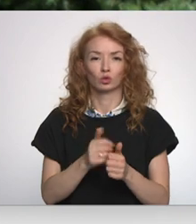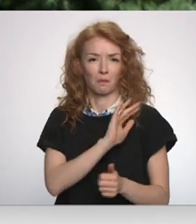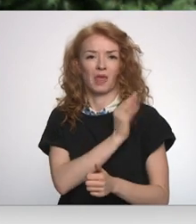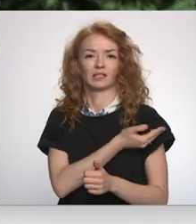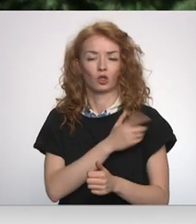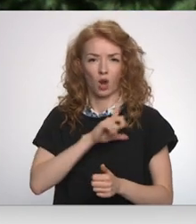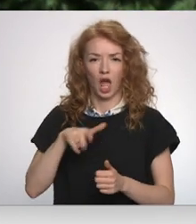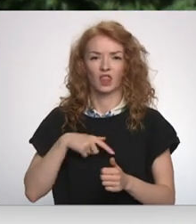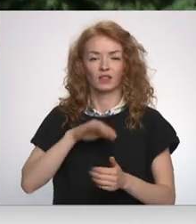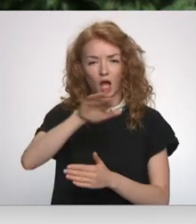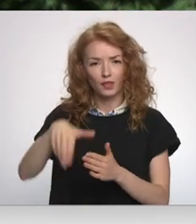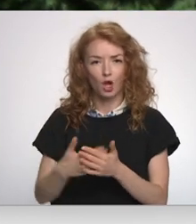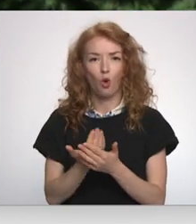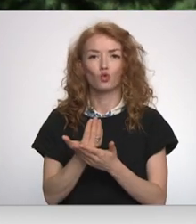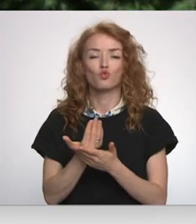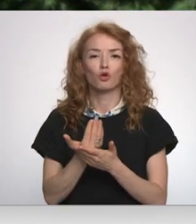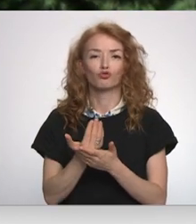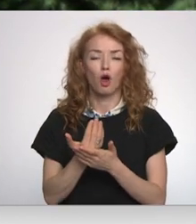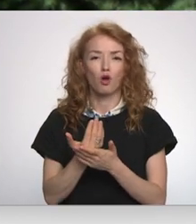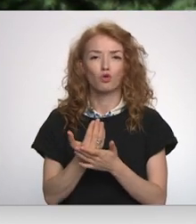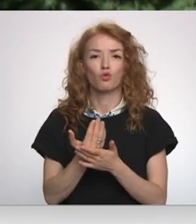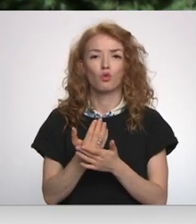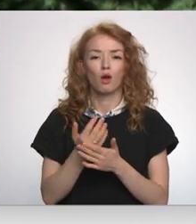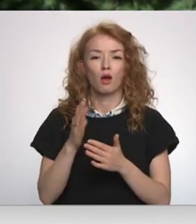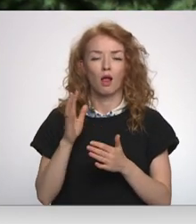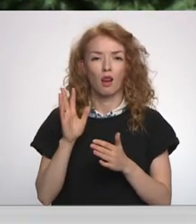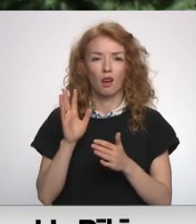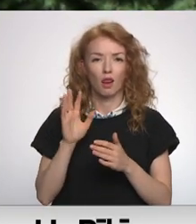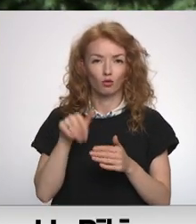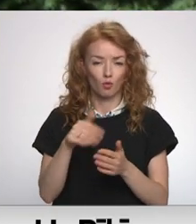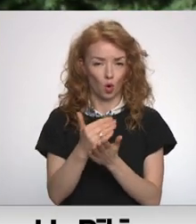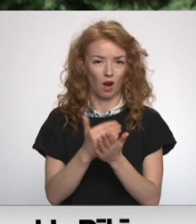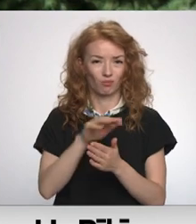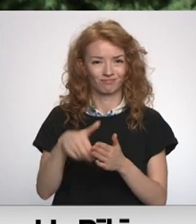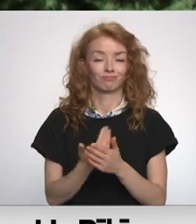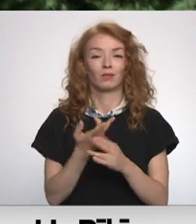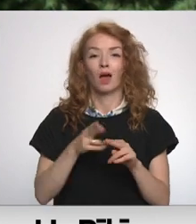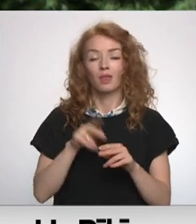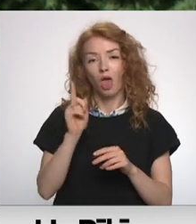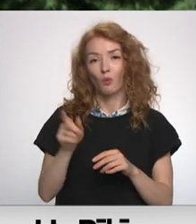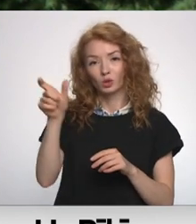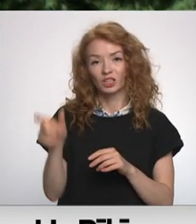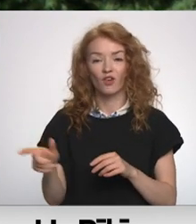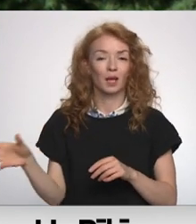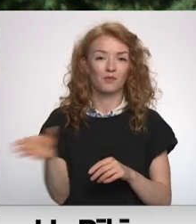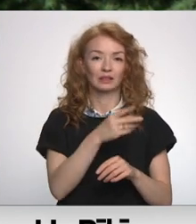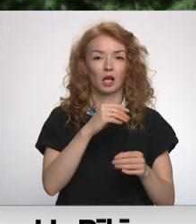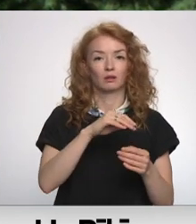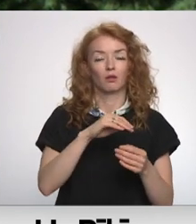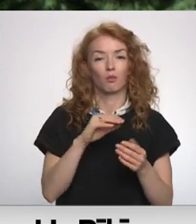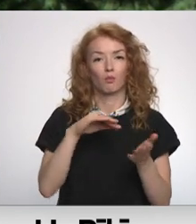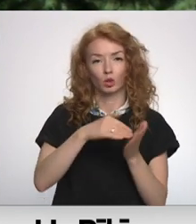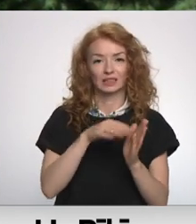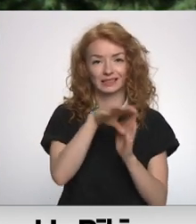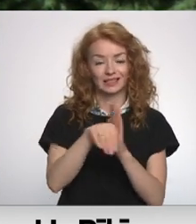Latvijas atjaunošanas, rekonstrukcijas vai kapitāla remonta programmu, ir jābūt cilvēkiem visās pozīcijās. Un